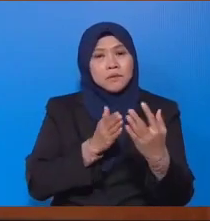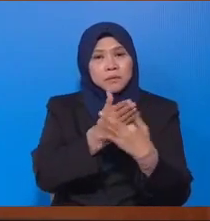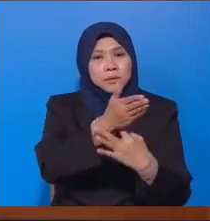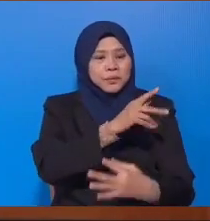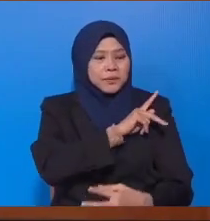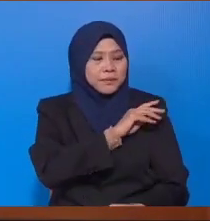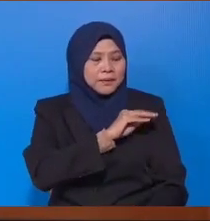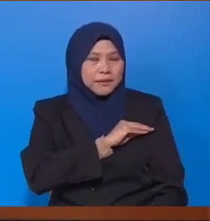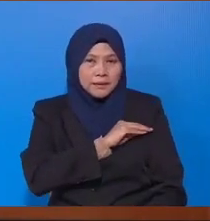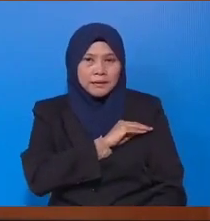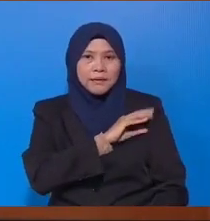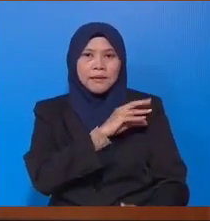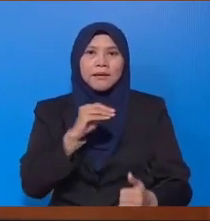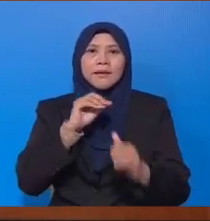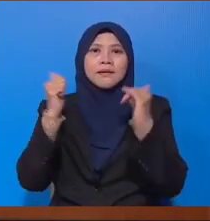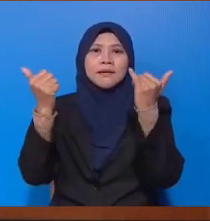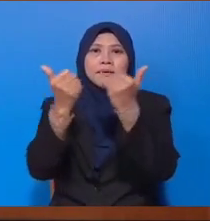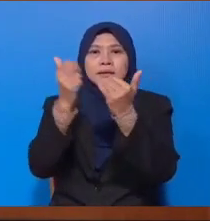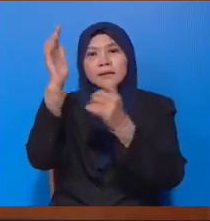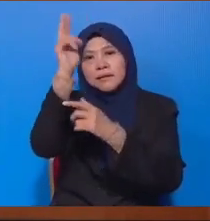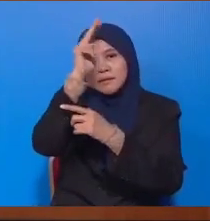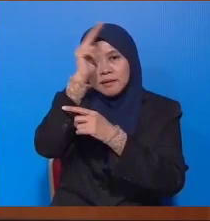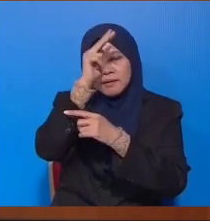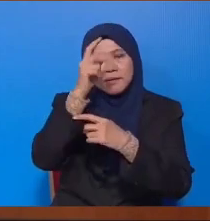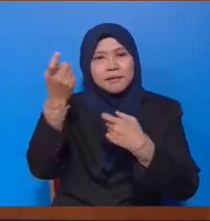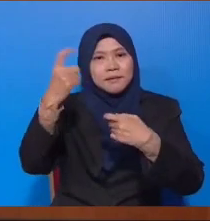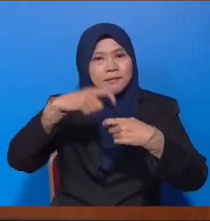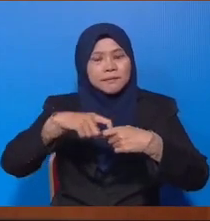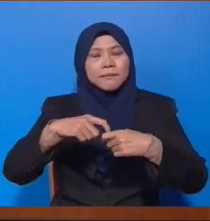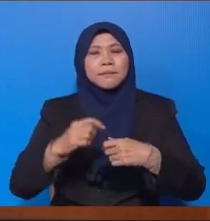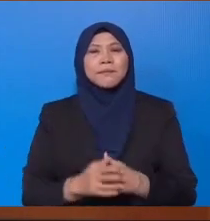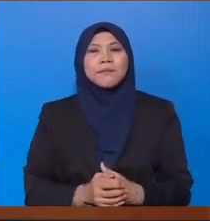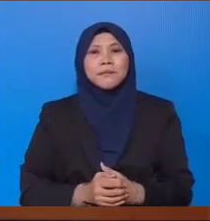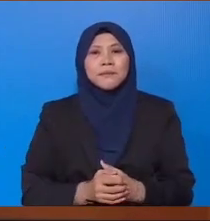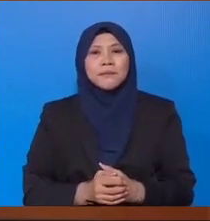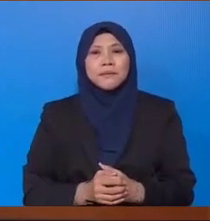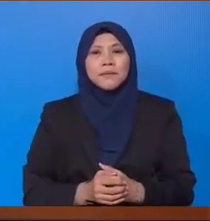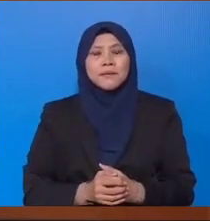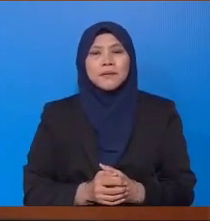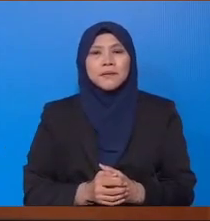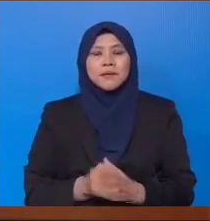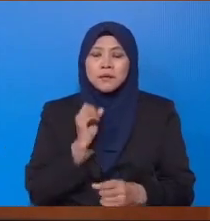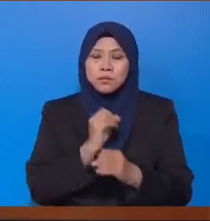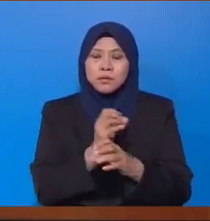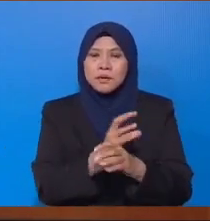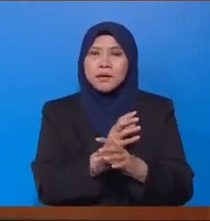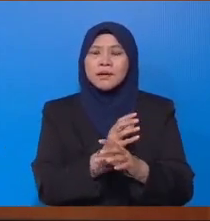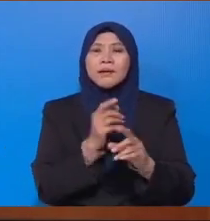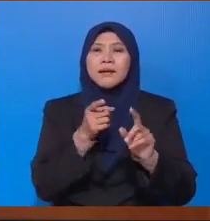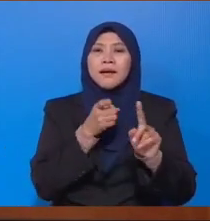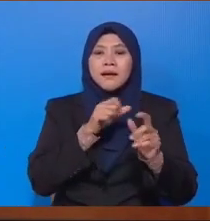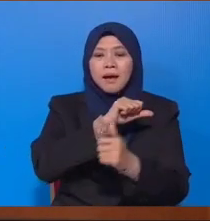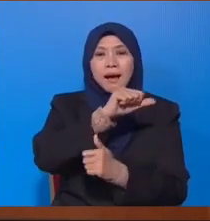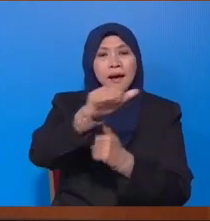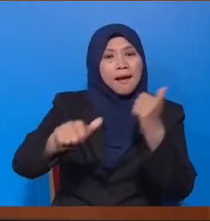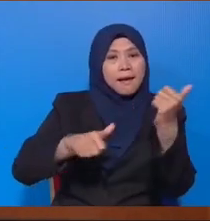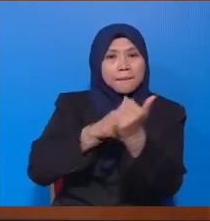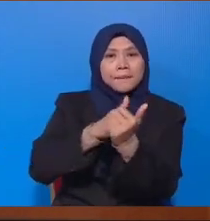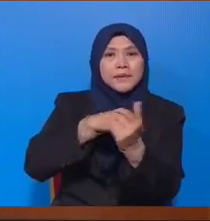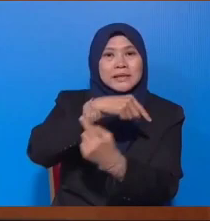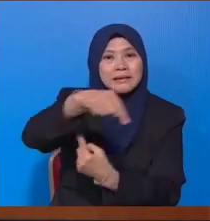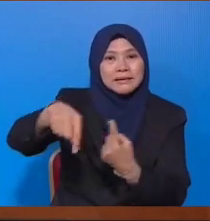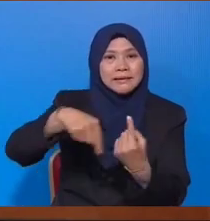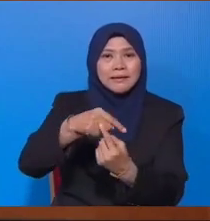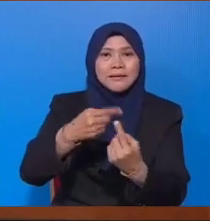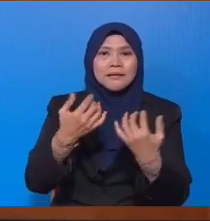kasa dan yang kedua dalam Regency kerajaan yang berkaitan dalam konteks usaha melalui Kementerian alam sekitar dan air ini